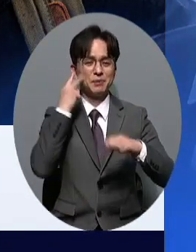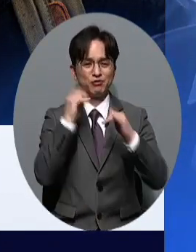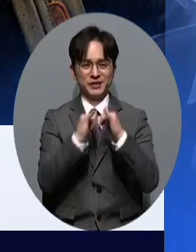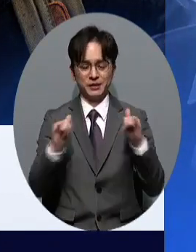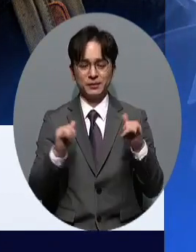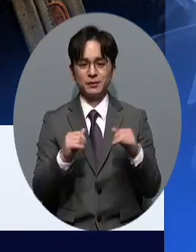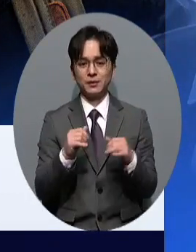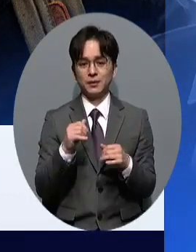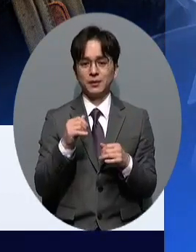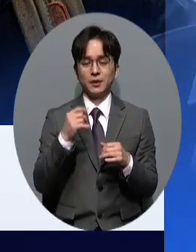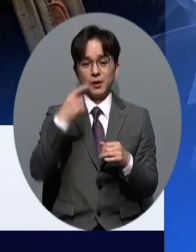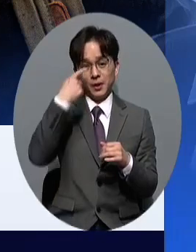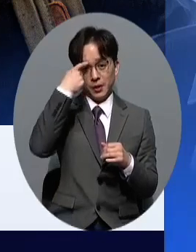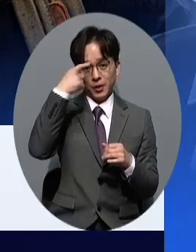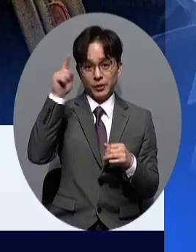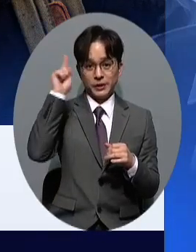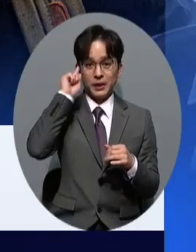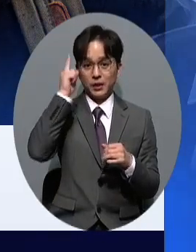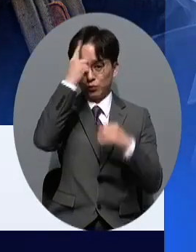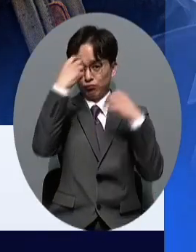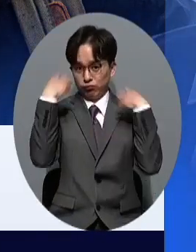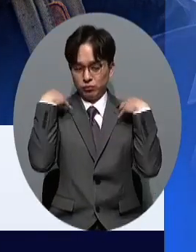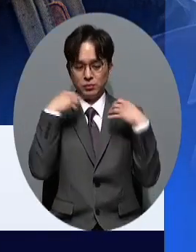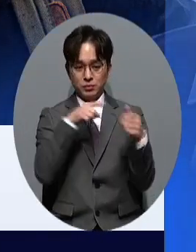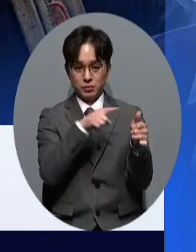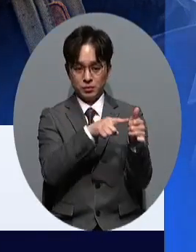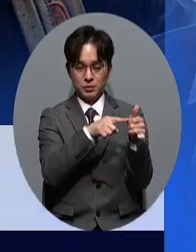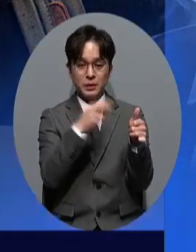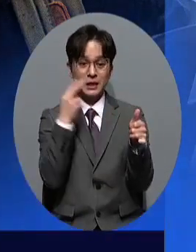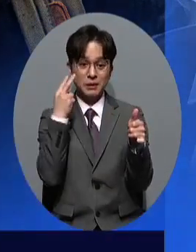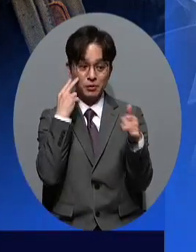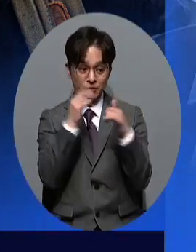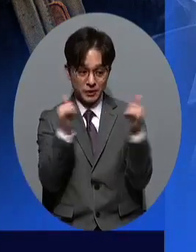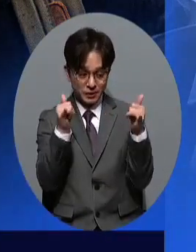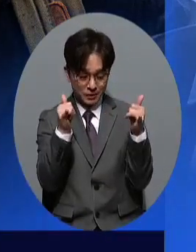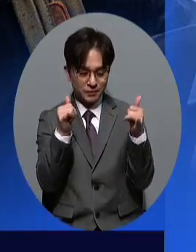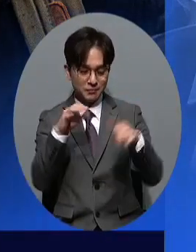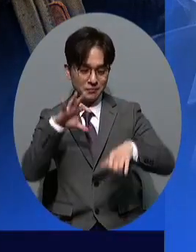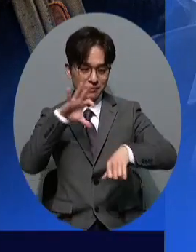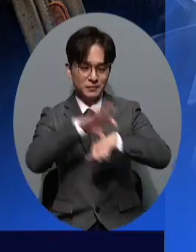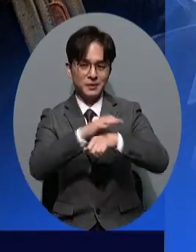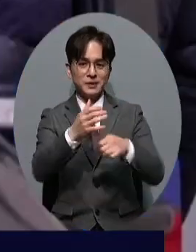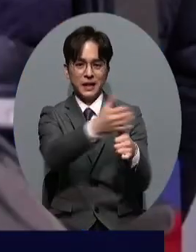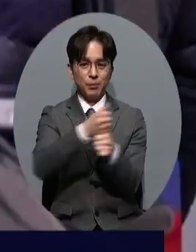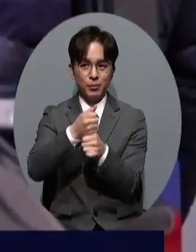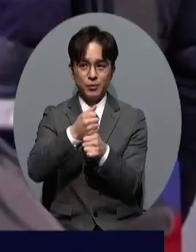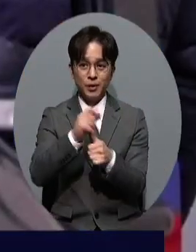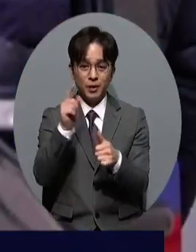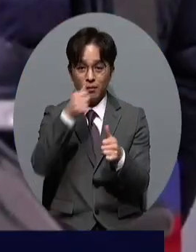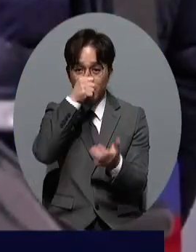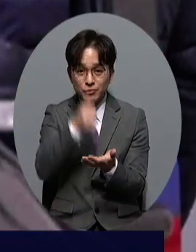혐의로 체포된 건 냉전 이후 이번이 처음입니다. 김자민 기자의 보도입니다.